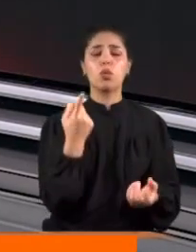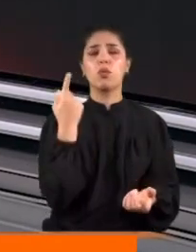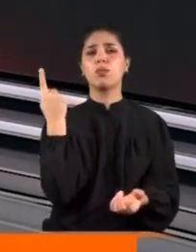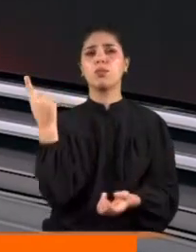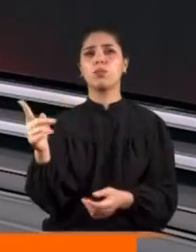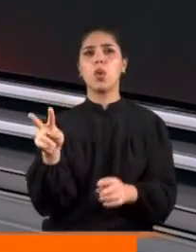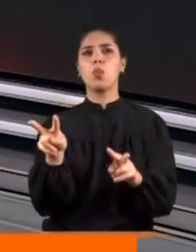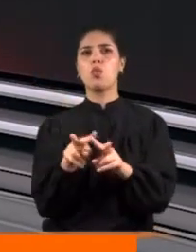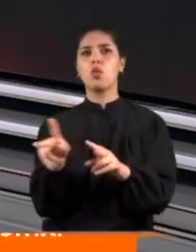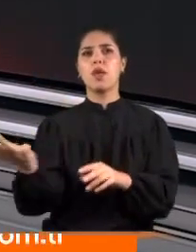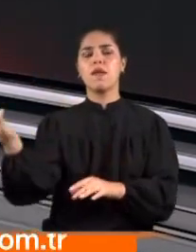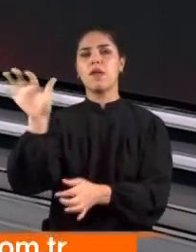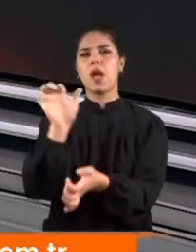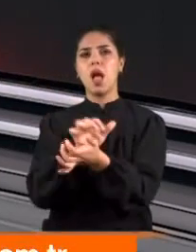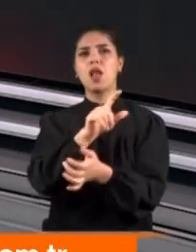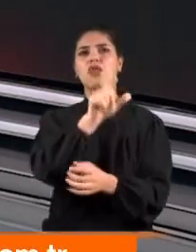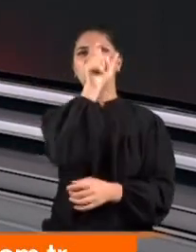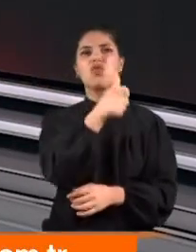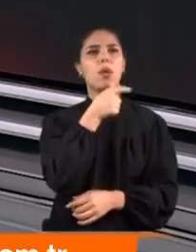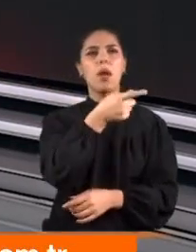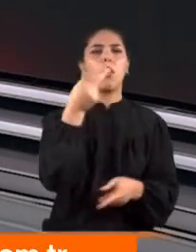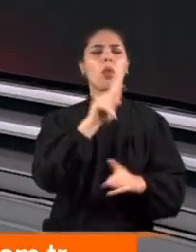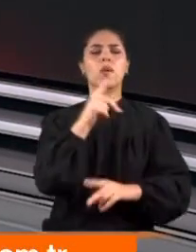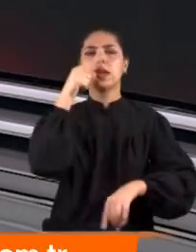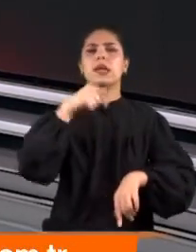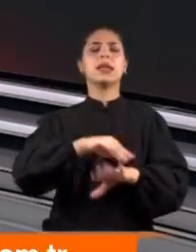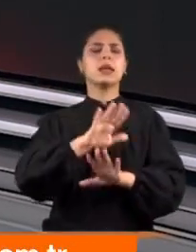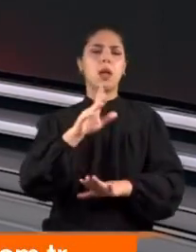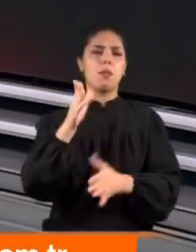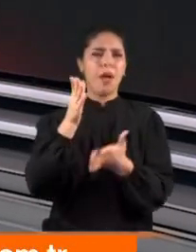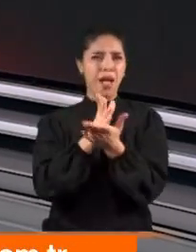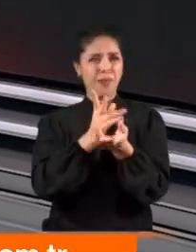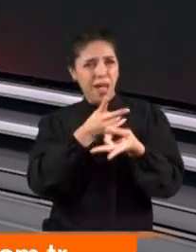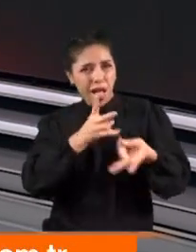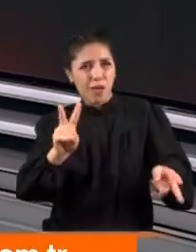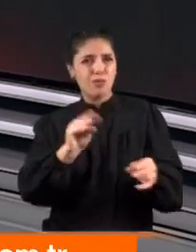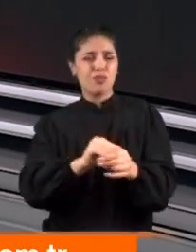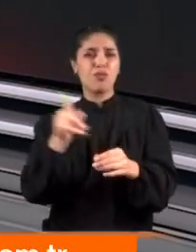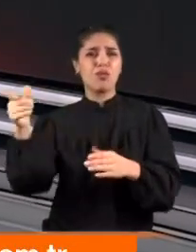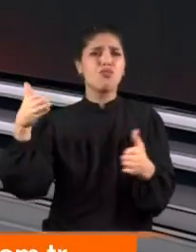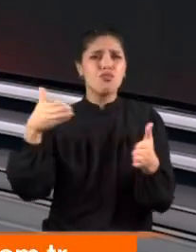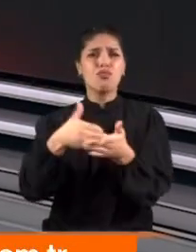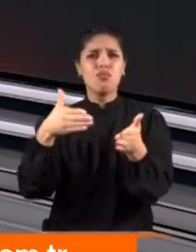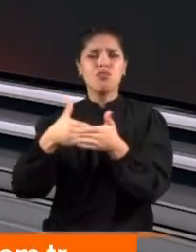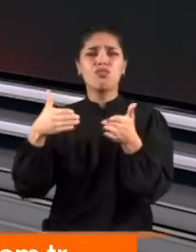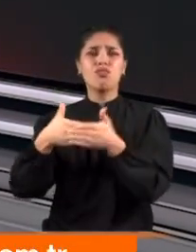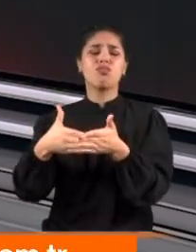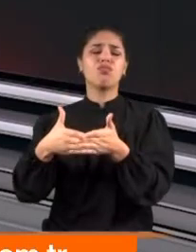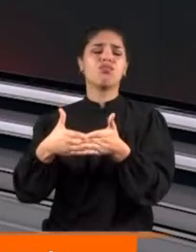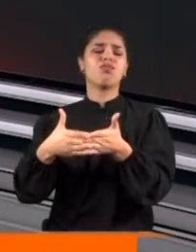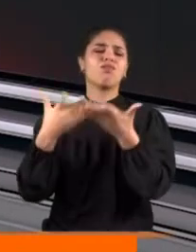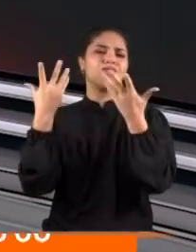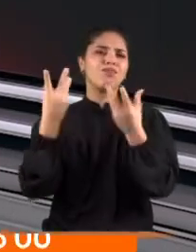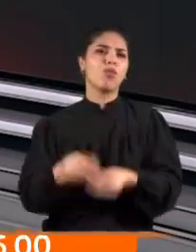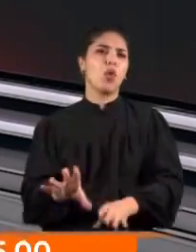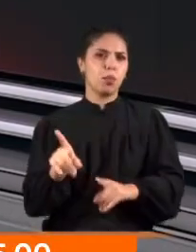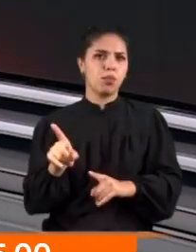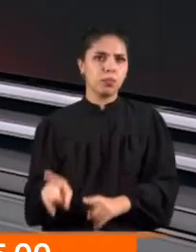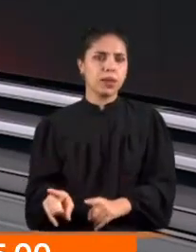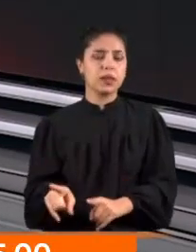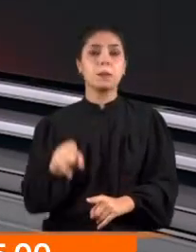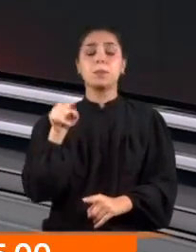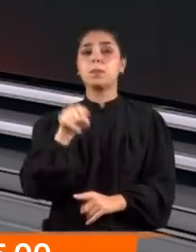intihar eden Garipoğlu'nun öldüğüne inanmıyor Hatta bu konuda Mezarın açılması için çeşitli girişimlerde bile bulundular Ancak bunlar kabul edilmedi